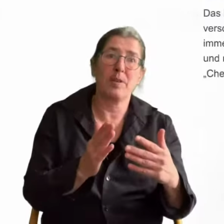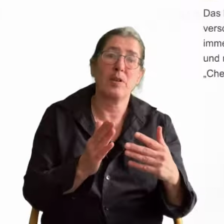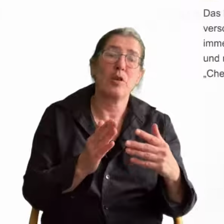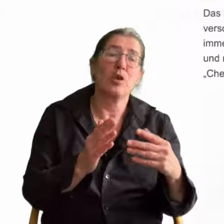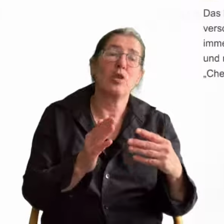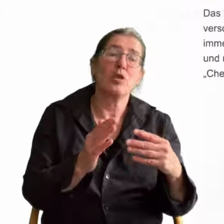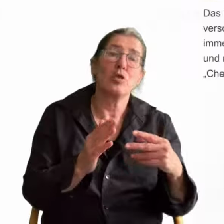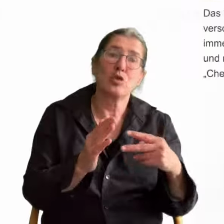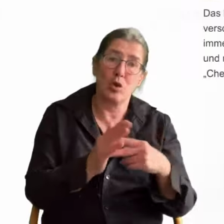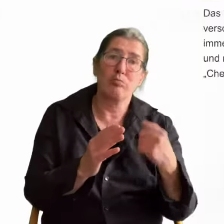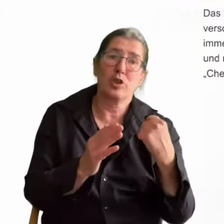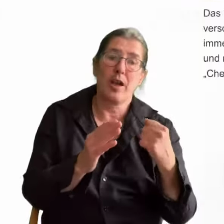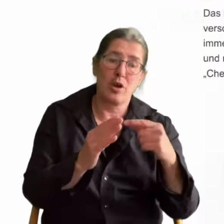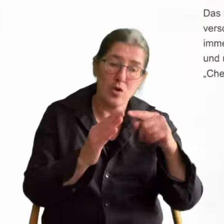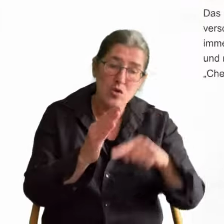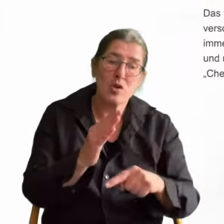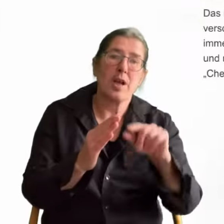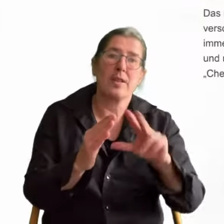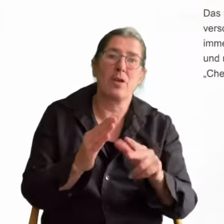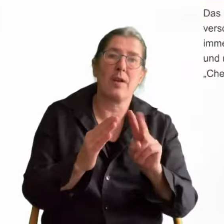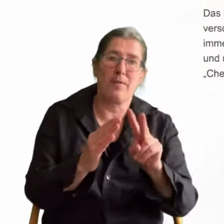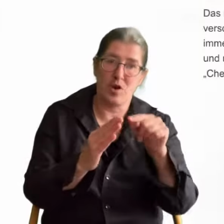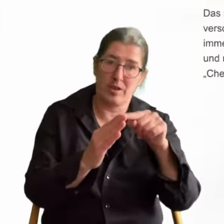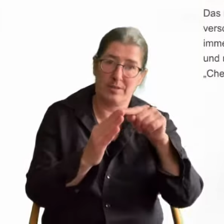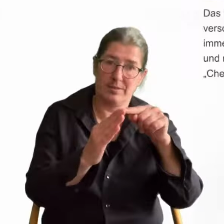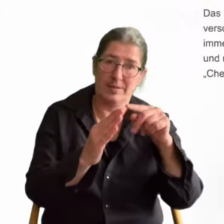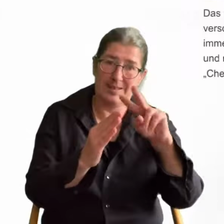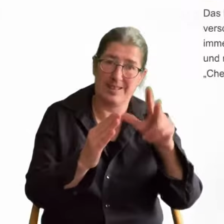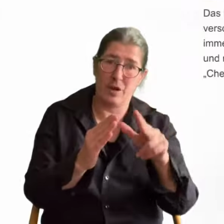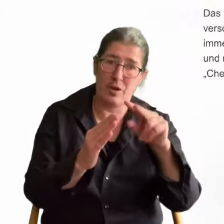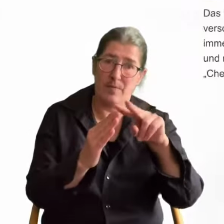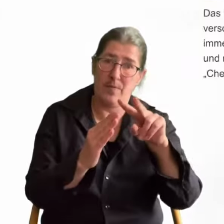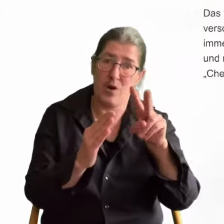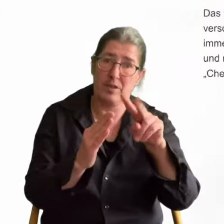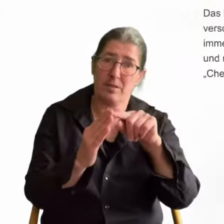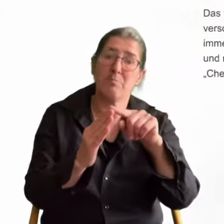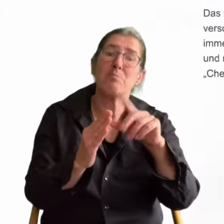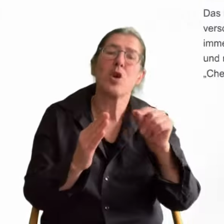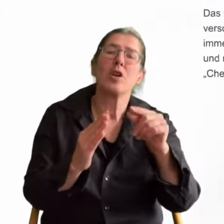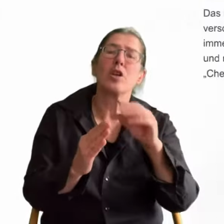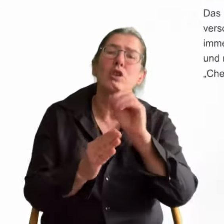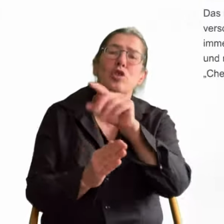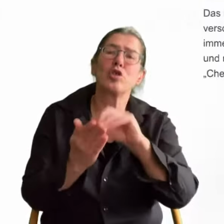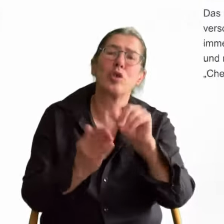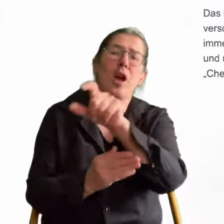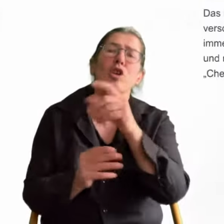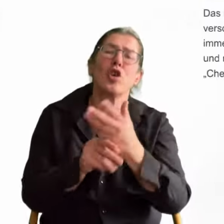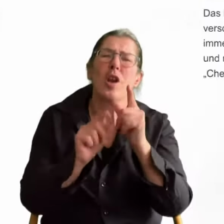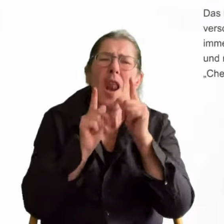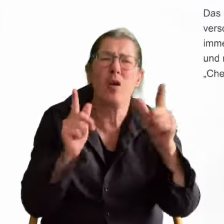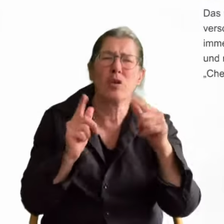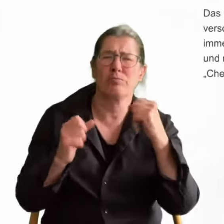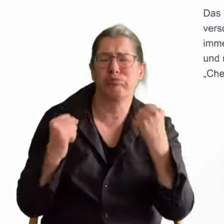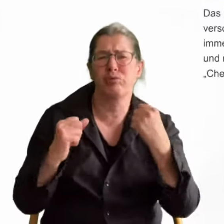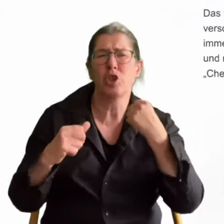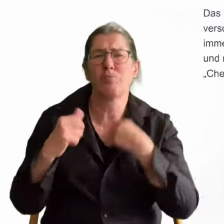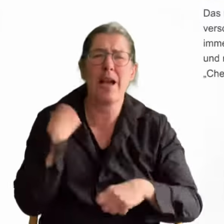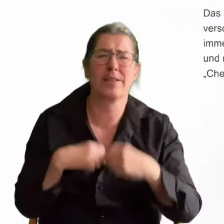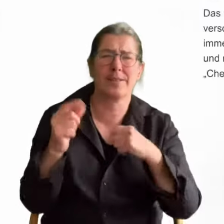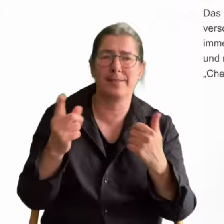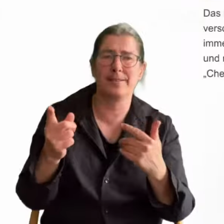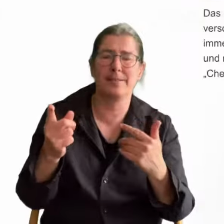300 volt das bedeutet schon der schüler hat schon laut geschrien sehr extrem laut vor lauter schmerzen